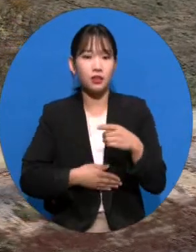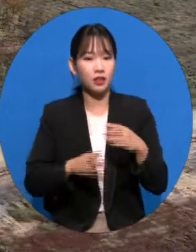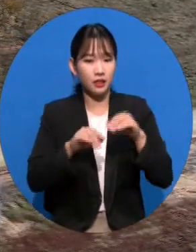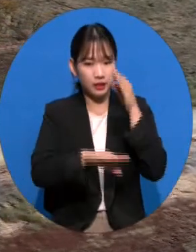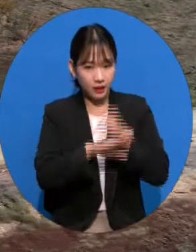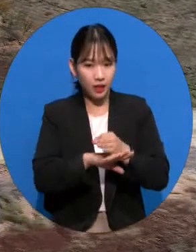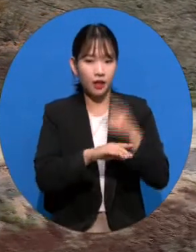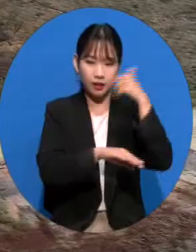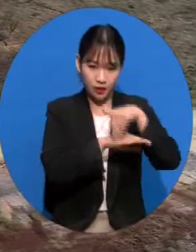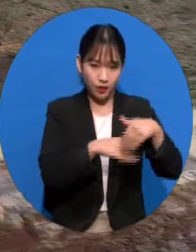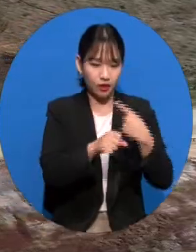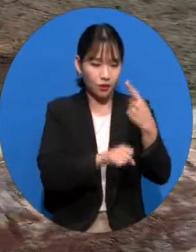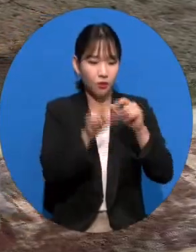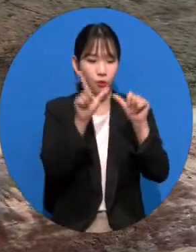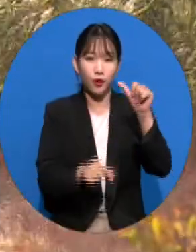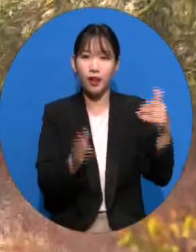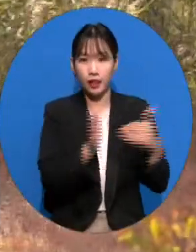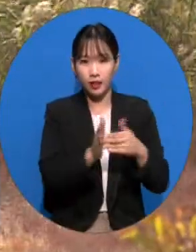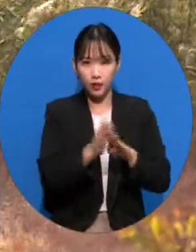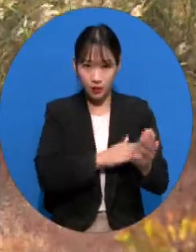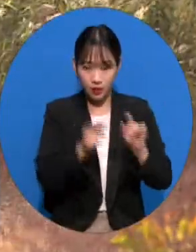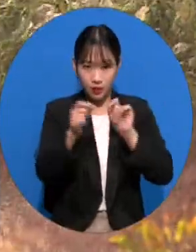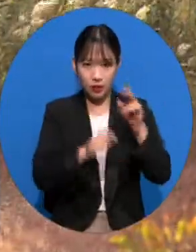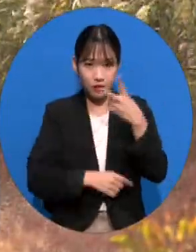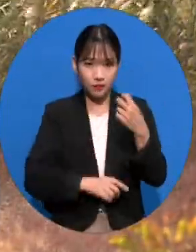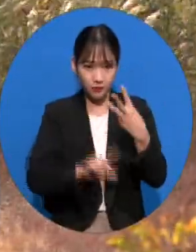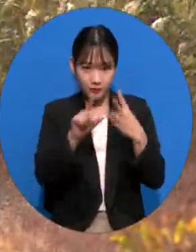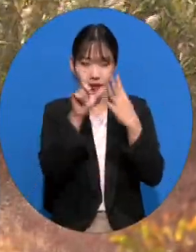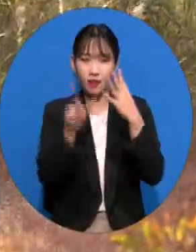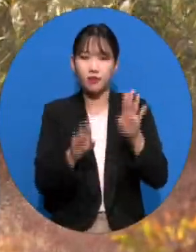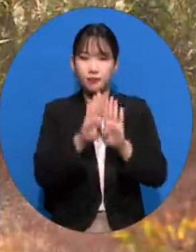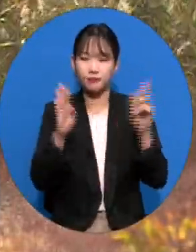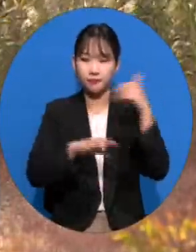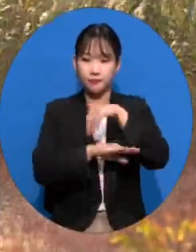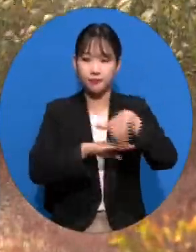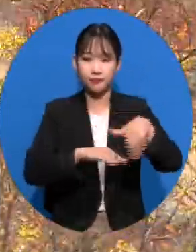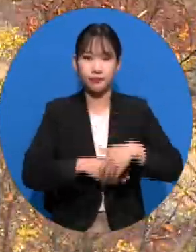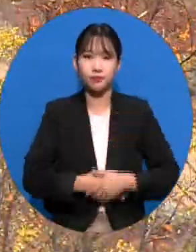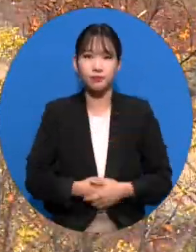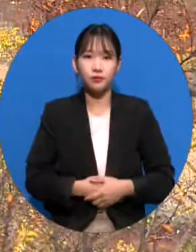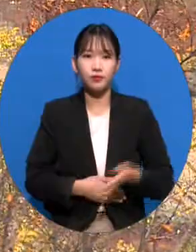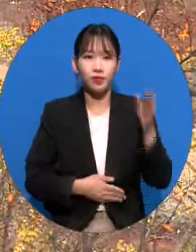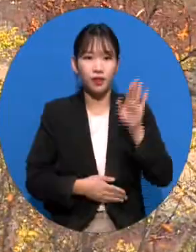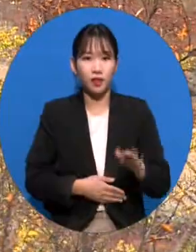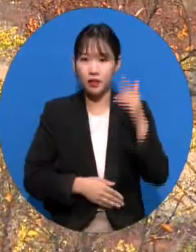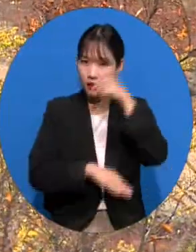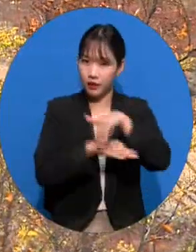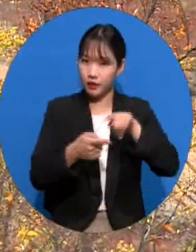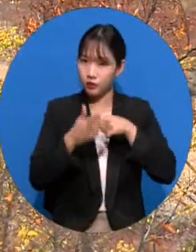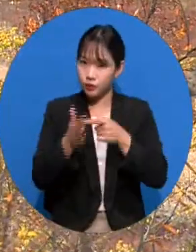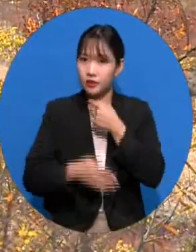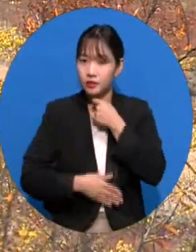매입과 설계를 내년 5월까지 마치고 오는 2023년 4월 문을 열 예정입니다. 하지만 계획대로